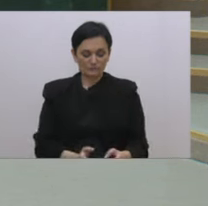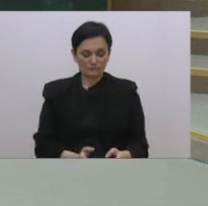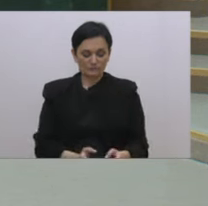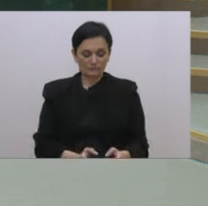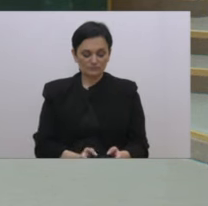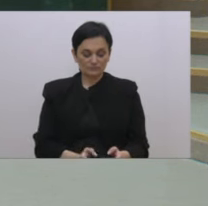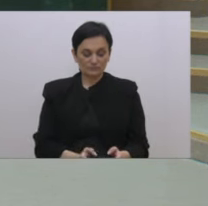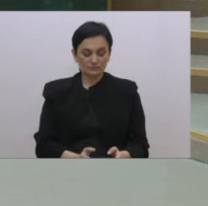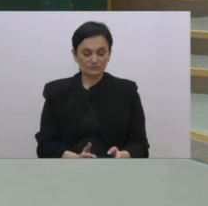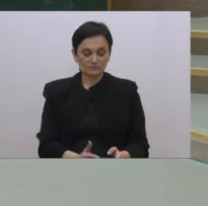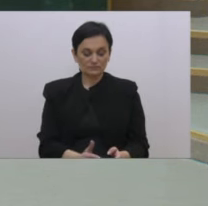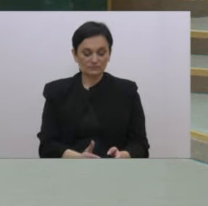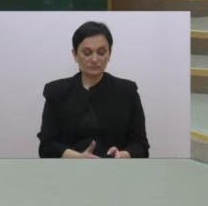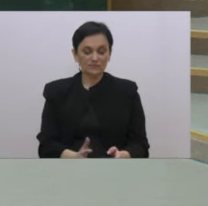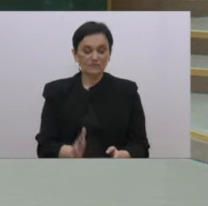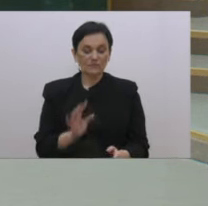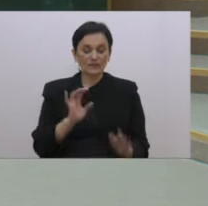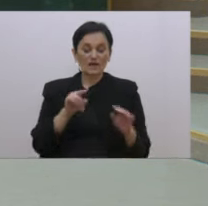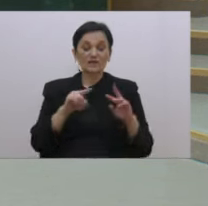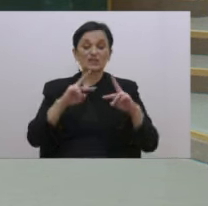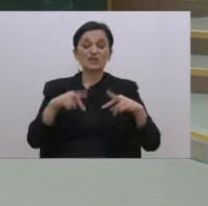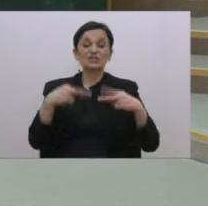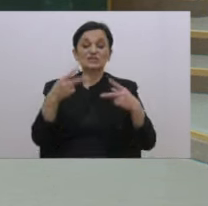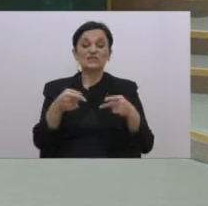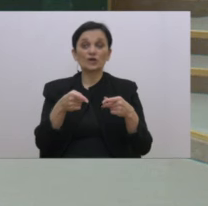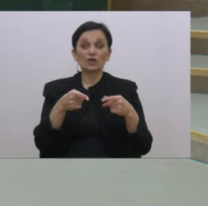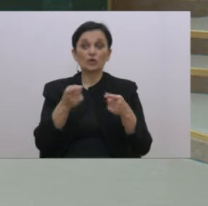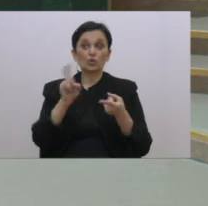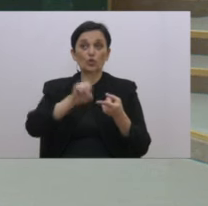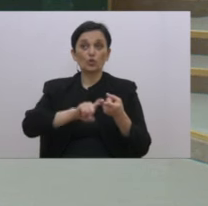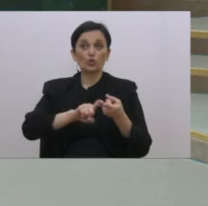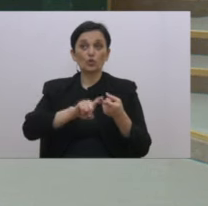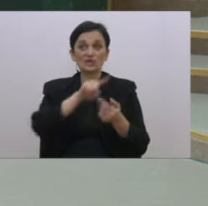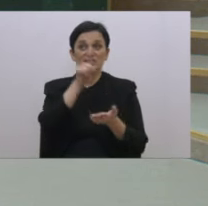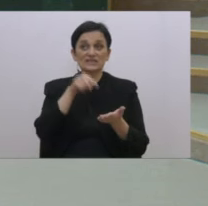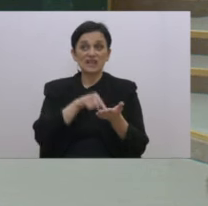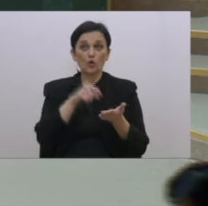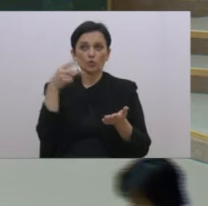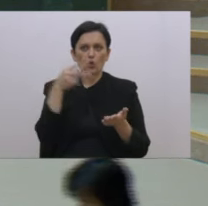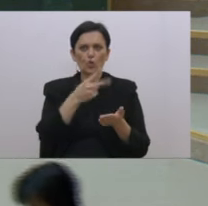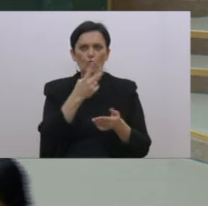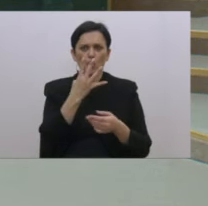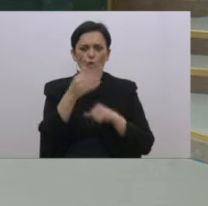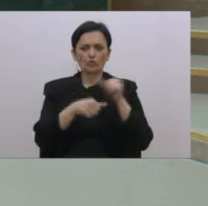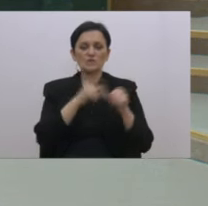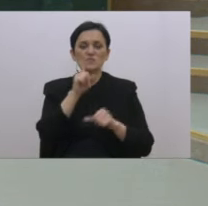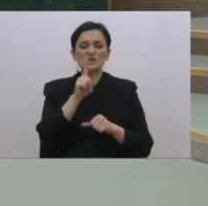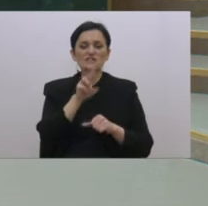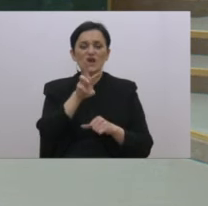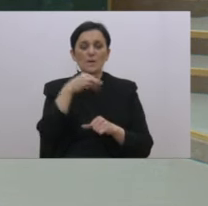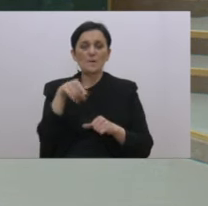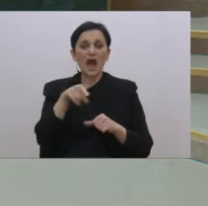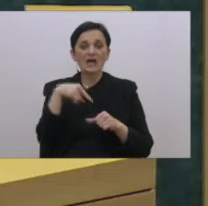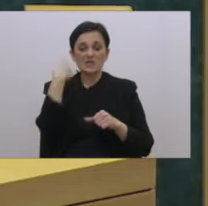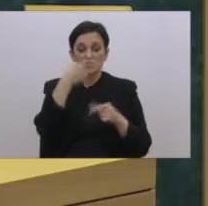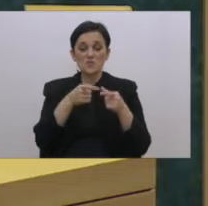კი ბატონო, წარმოდგენილი ცვლილება უკავშირდება საკითხს, რომელიც 2024 წლის 1 მაისამდე გაცემულ